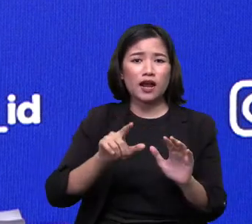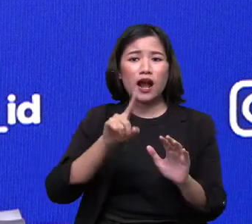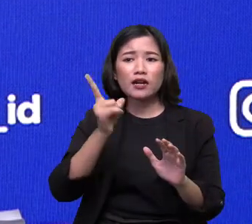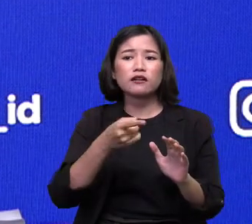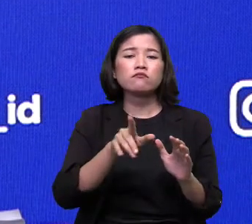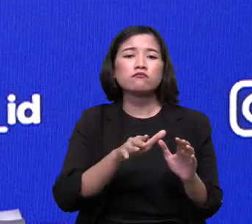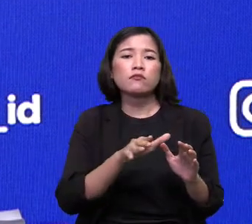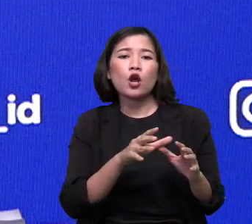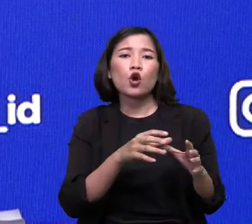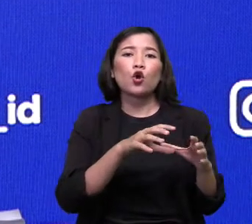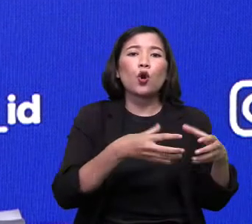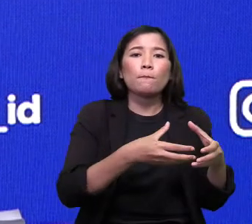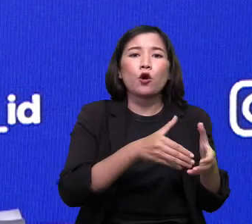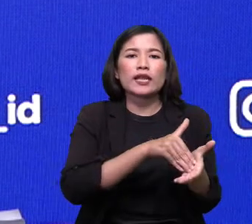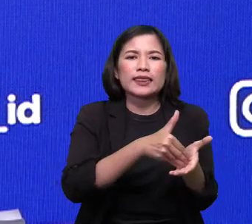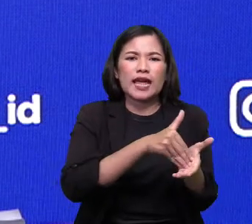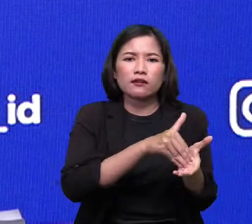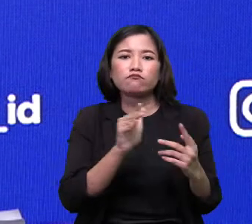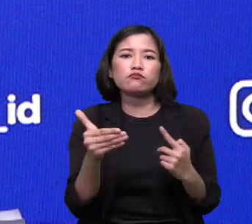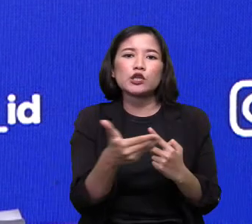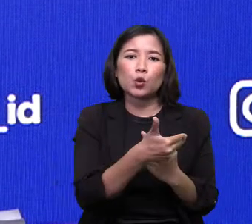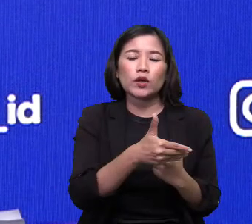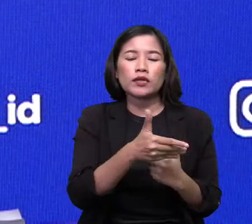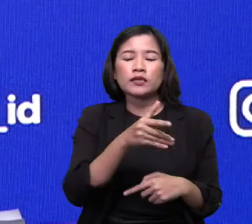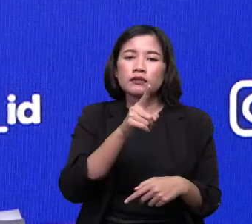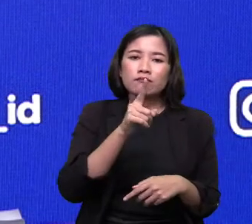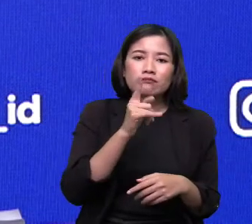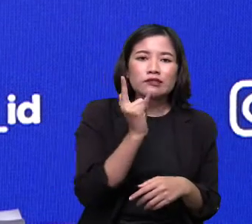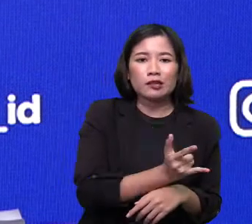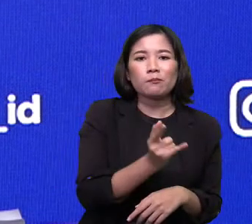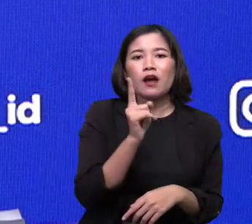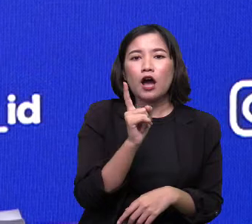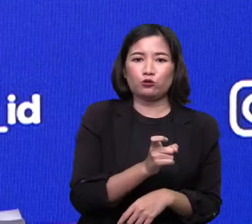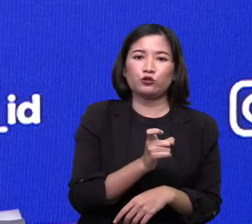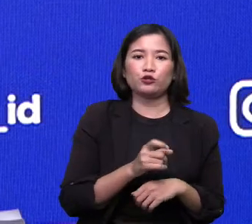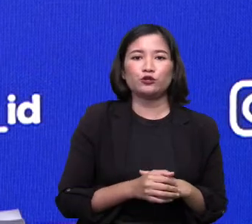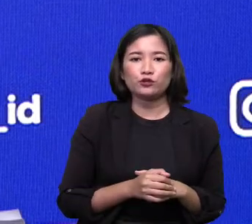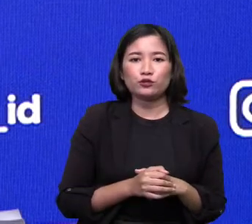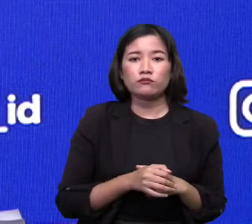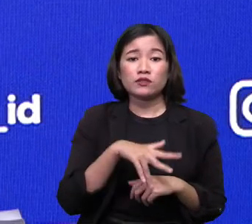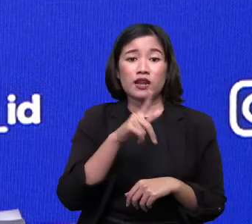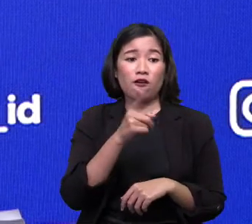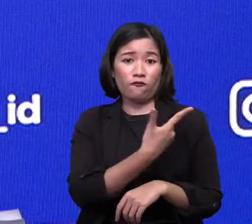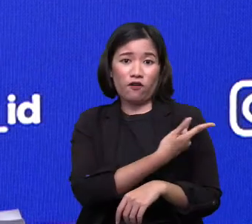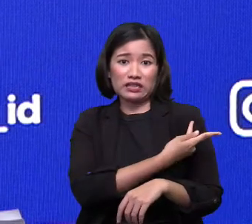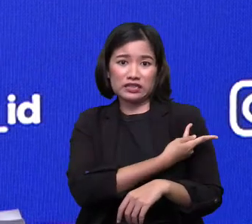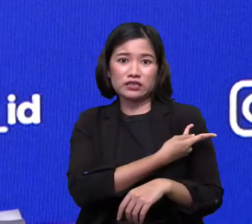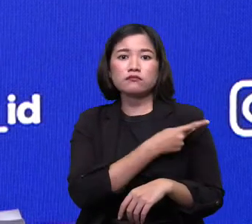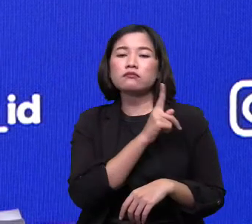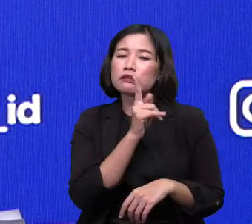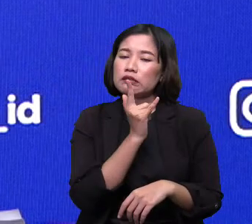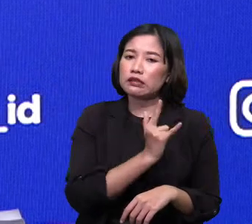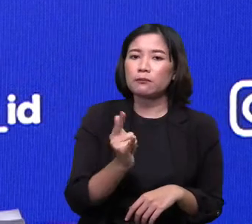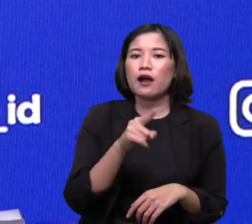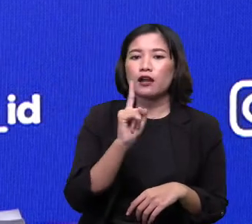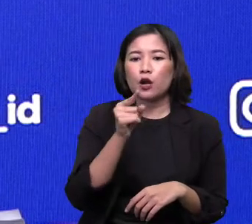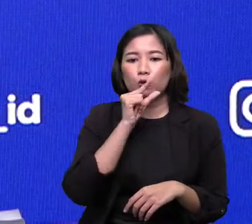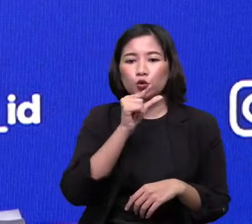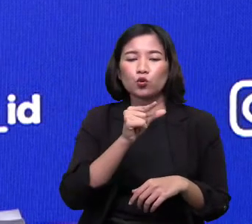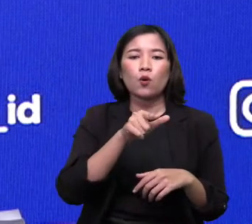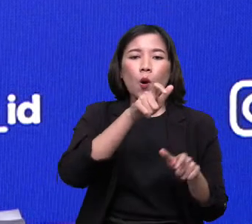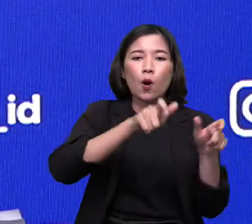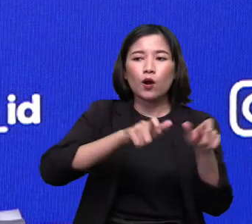rentan juga perlu ditingkatkan sehingga perlu terus mendorong vaksinasi terutama pada penderita komorbid anak-anak